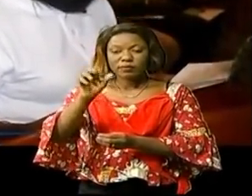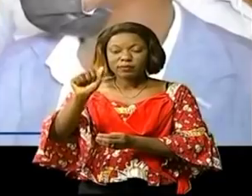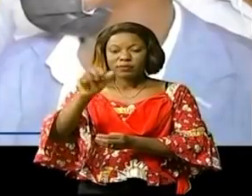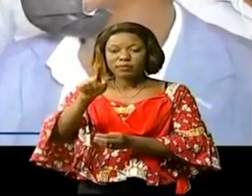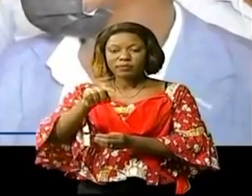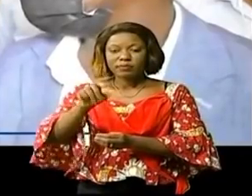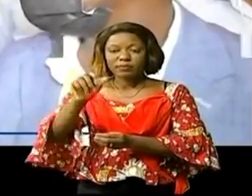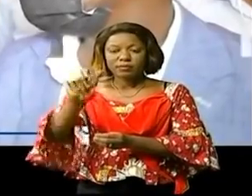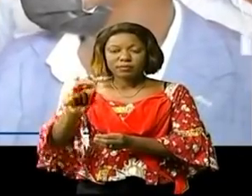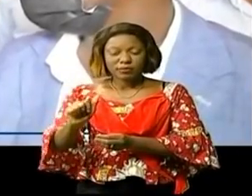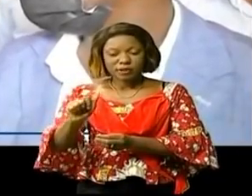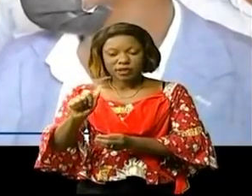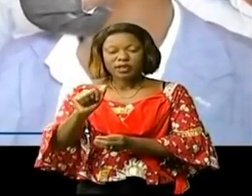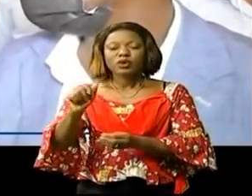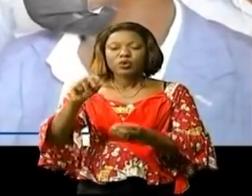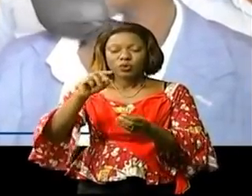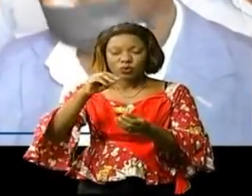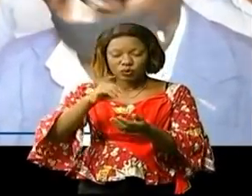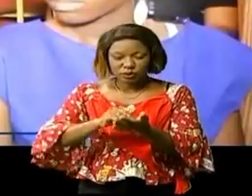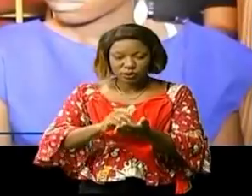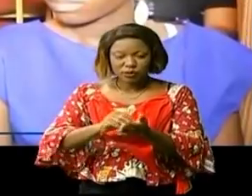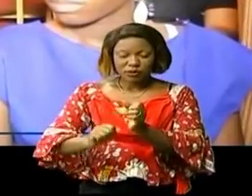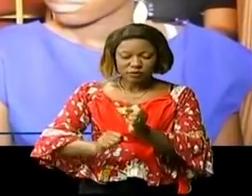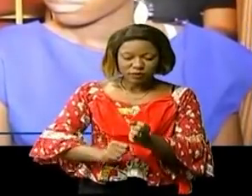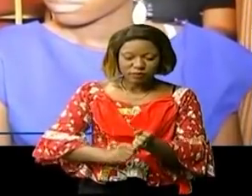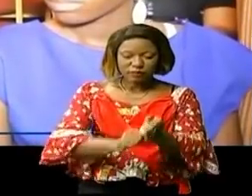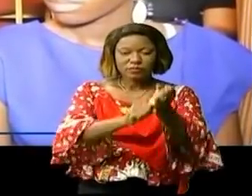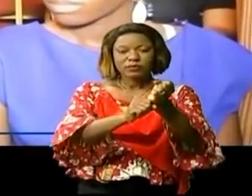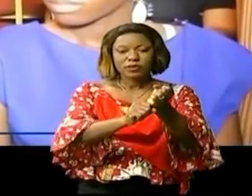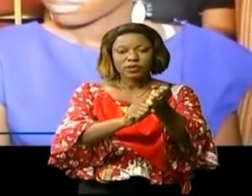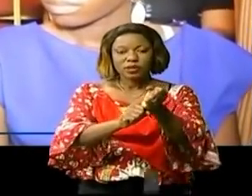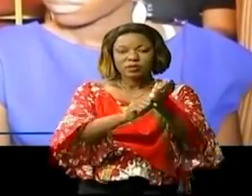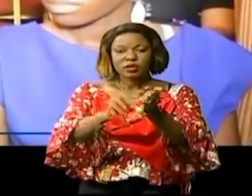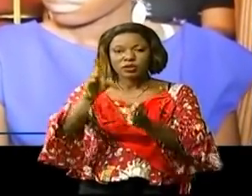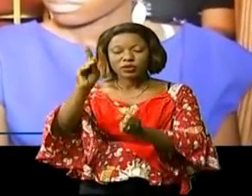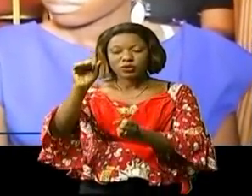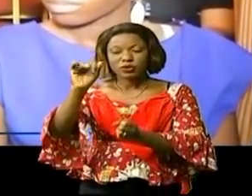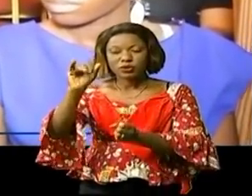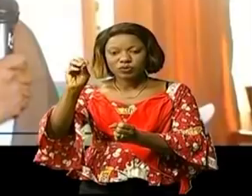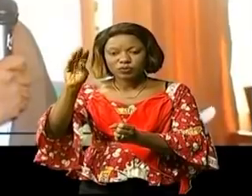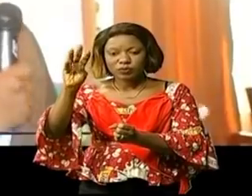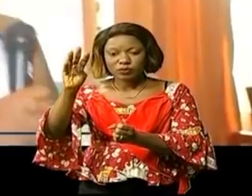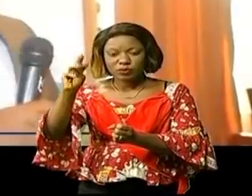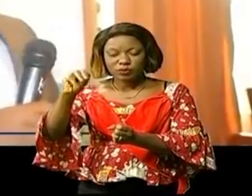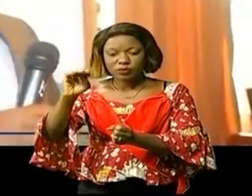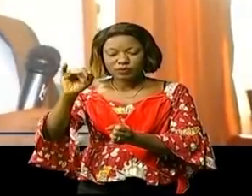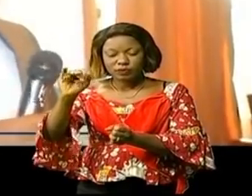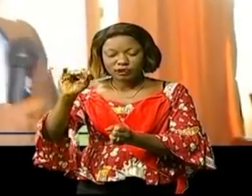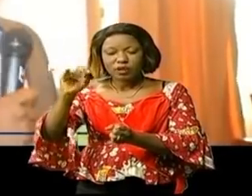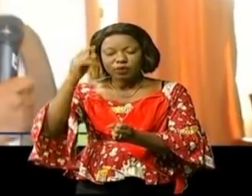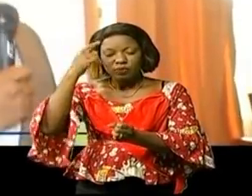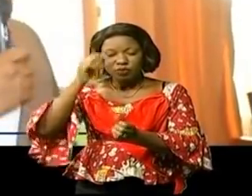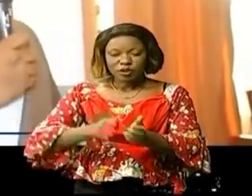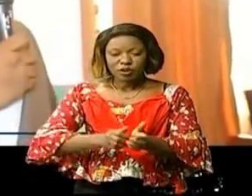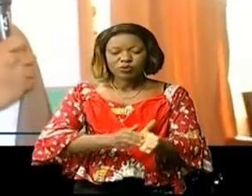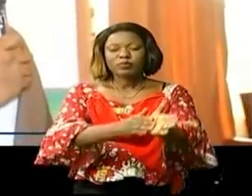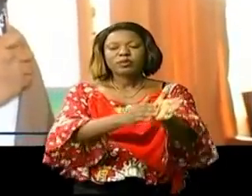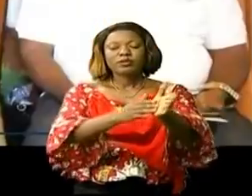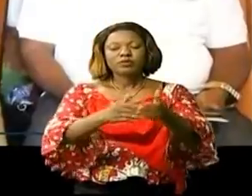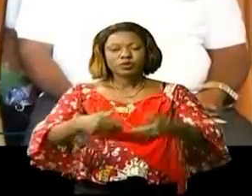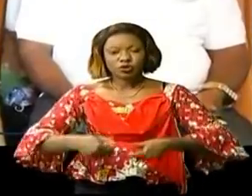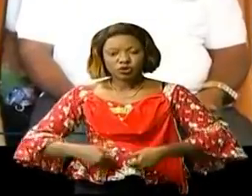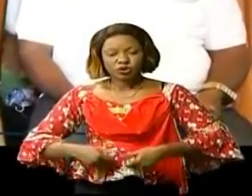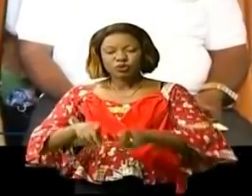Fondation Dominique Domi ayant beaucoup d'impact visible à travers le monde autour d'accompagnement des jeunes et d'apport au soutien.